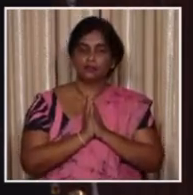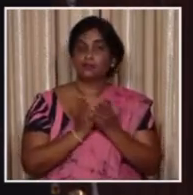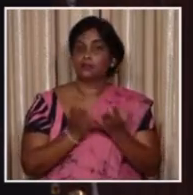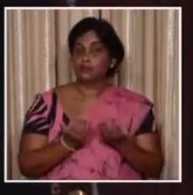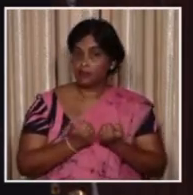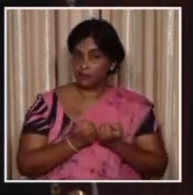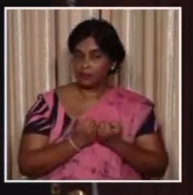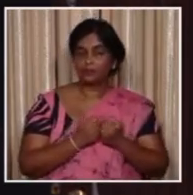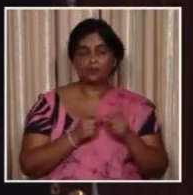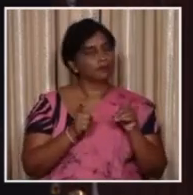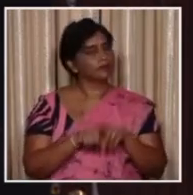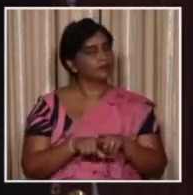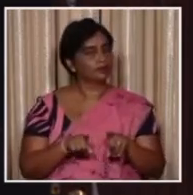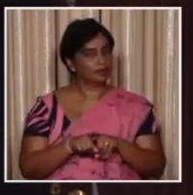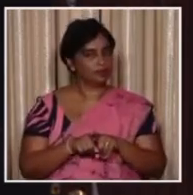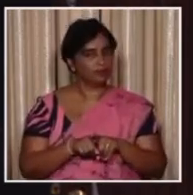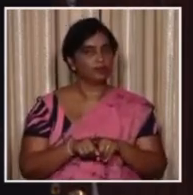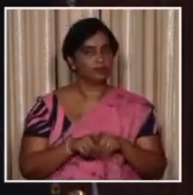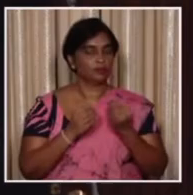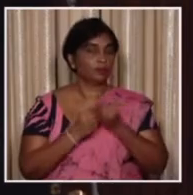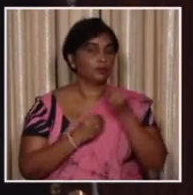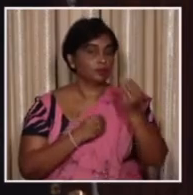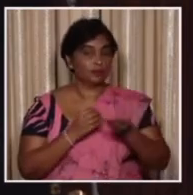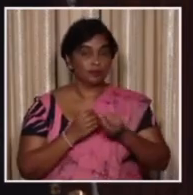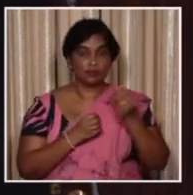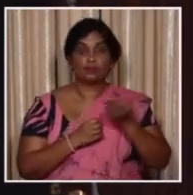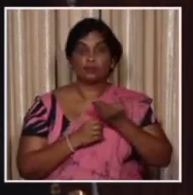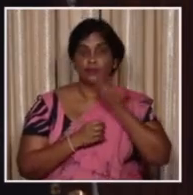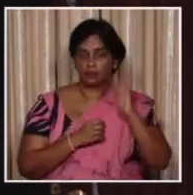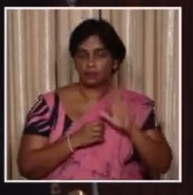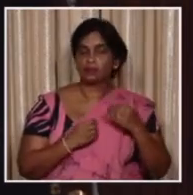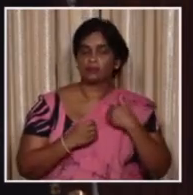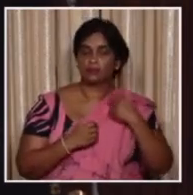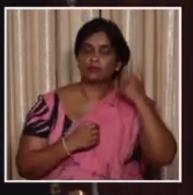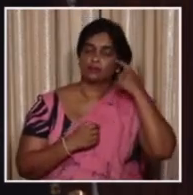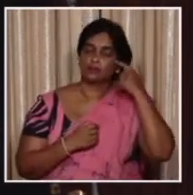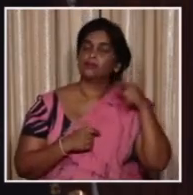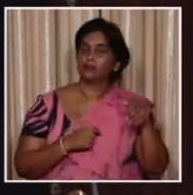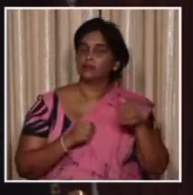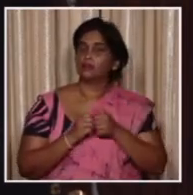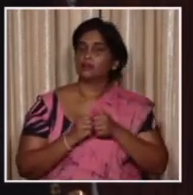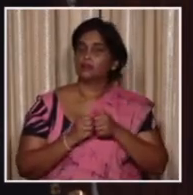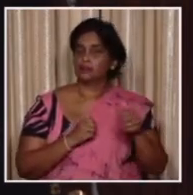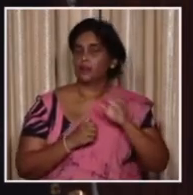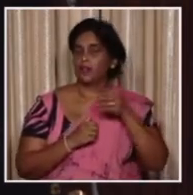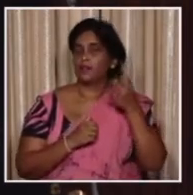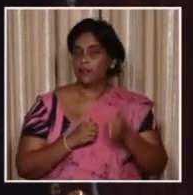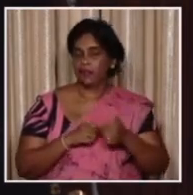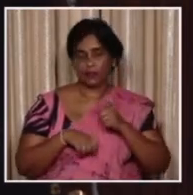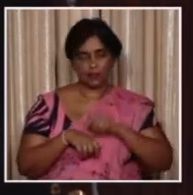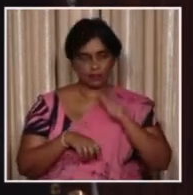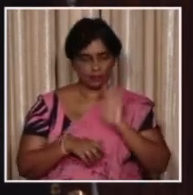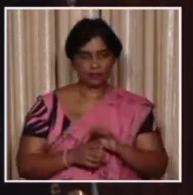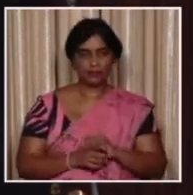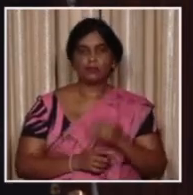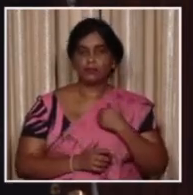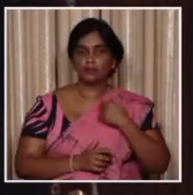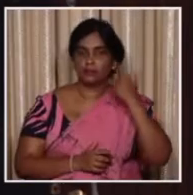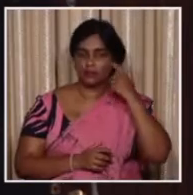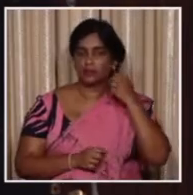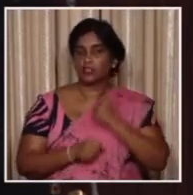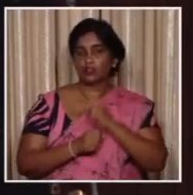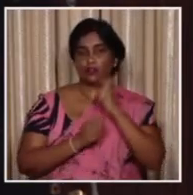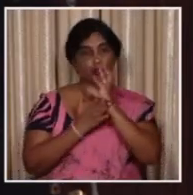අවශ්‍ය ආකාරයට මේ ලබාදීමට හැකිවීම මම හිතනවා අපි කළ යුතු ඉතා වැදගත් අවස්ථාවක්. අපි දන්නවා අපේ